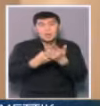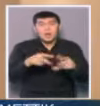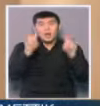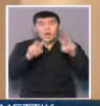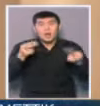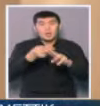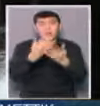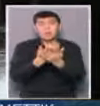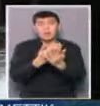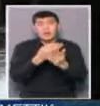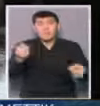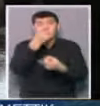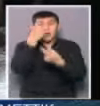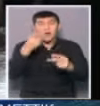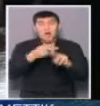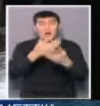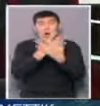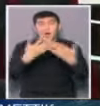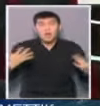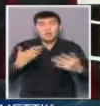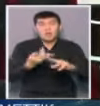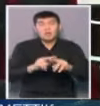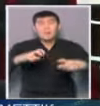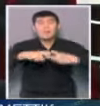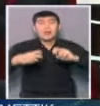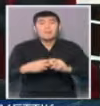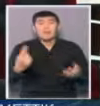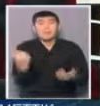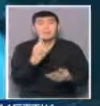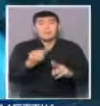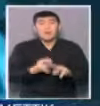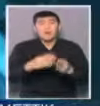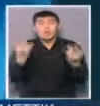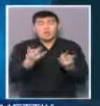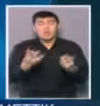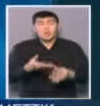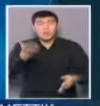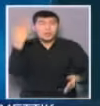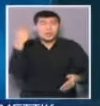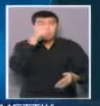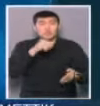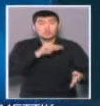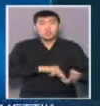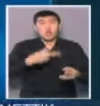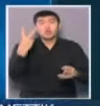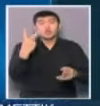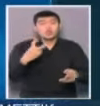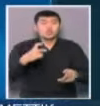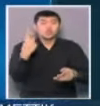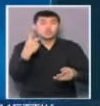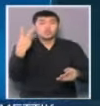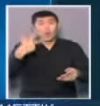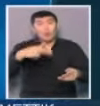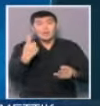анықталатын мәліметтер. Мәлімет әртүрлі болғанымен мәселе бір. Санды қысқарту қажет. Былтыр еңбек бағдарламасына 131 миллиард теңге